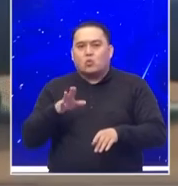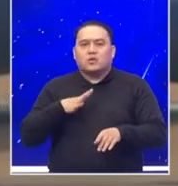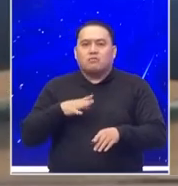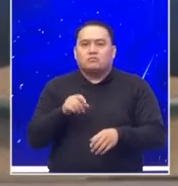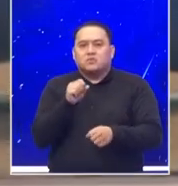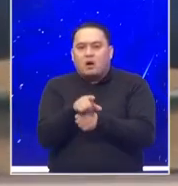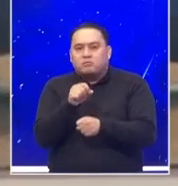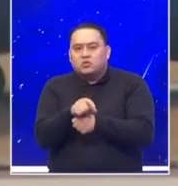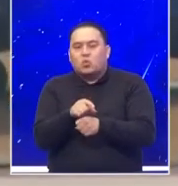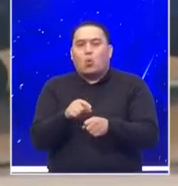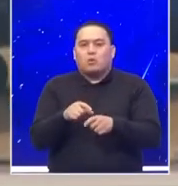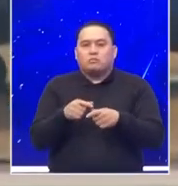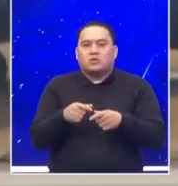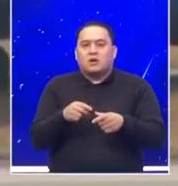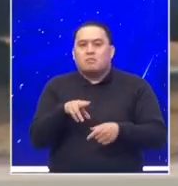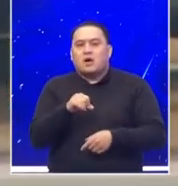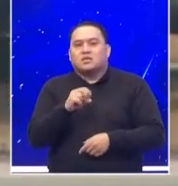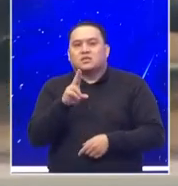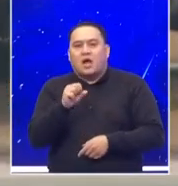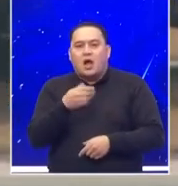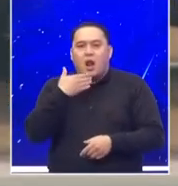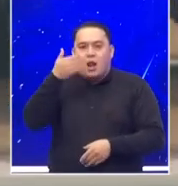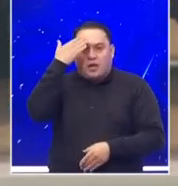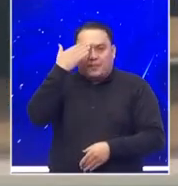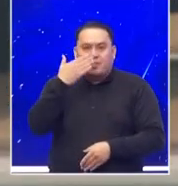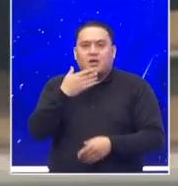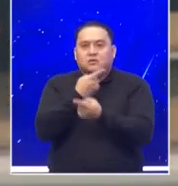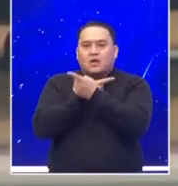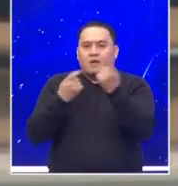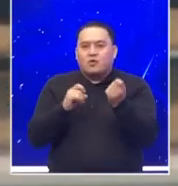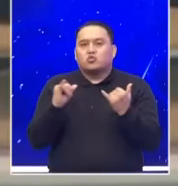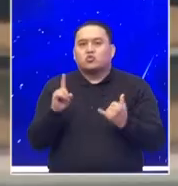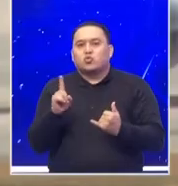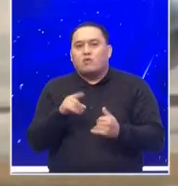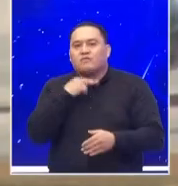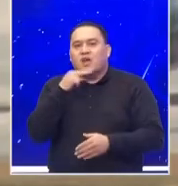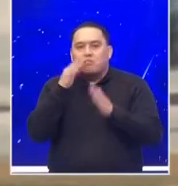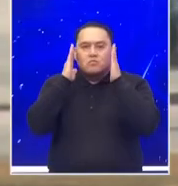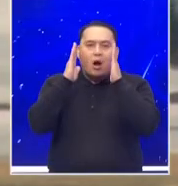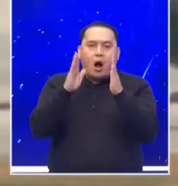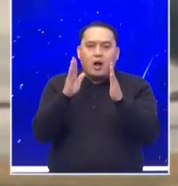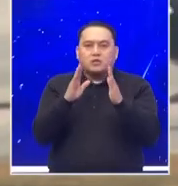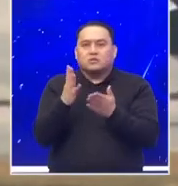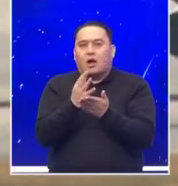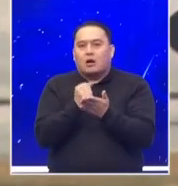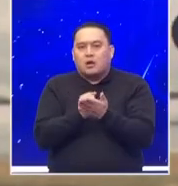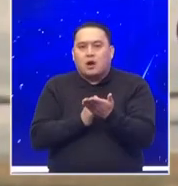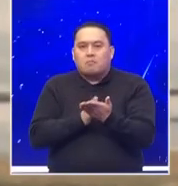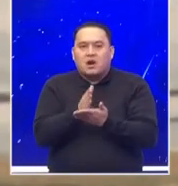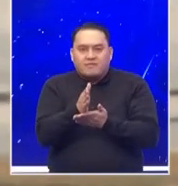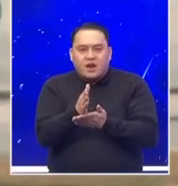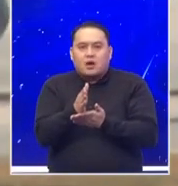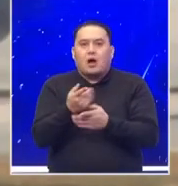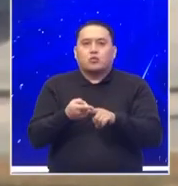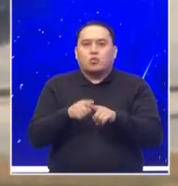на бронирование билетов на пасху и лето в british airways заявили что сейчас все внимание сосредоточено на сохранение направлений